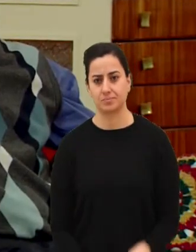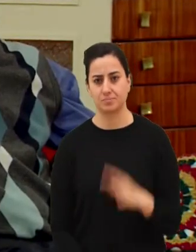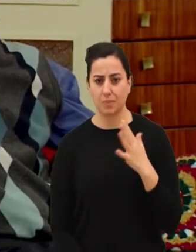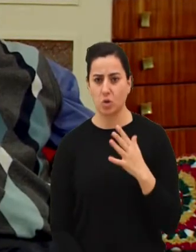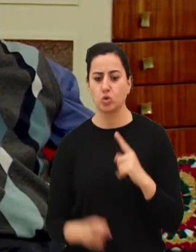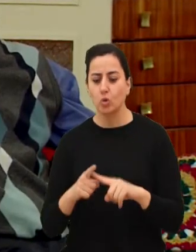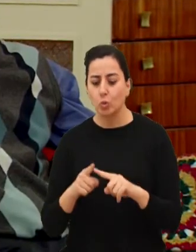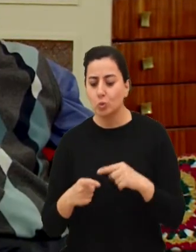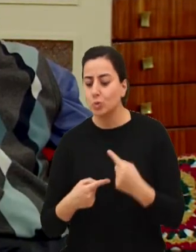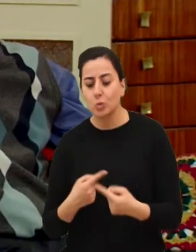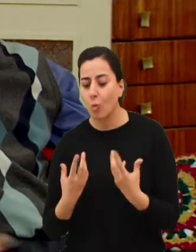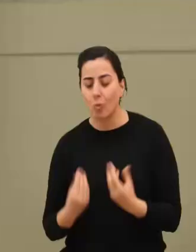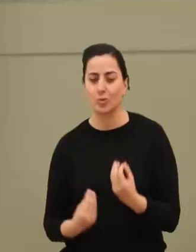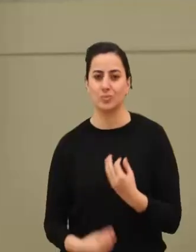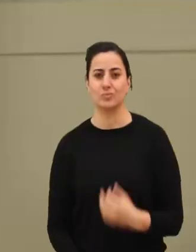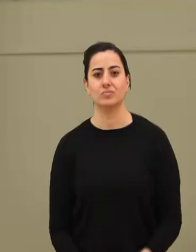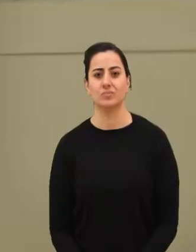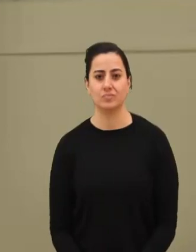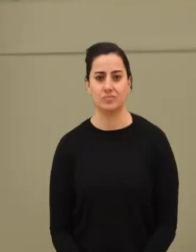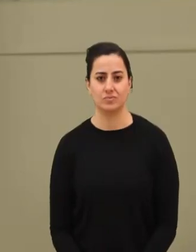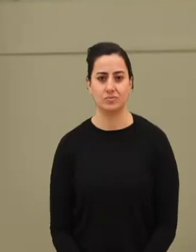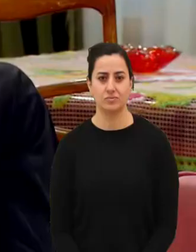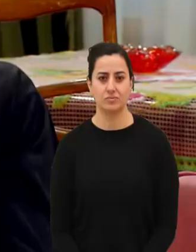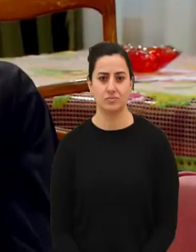Belki torunum da olacak.